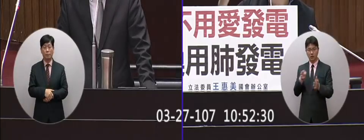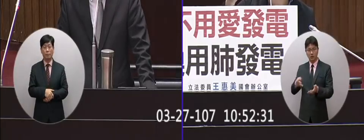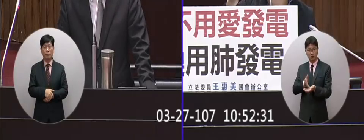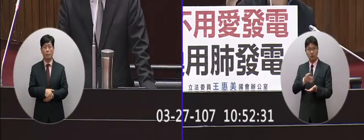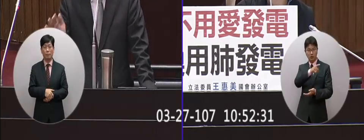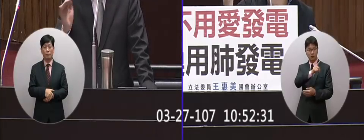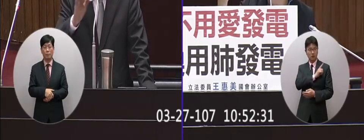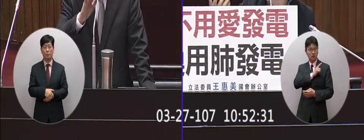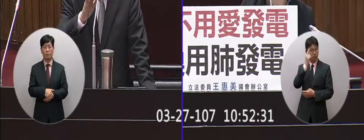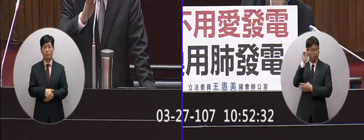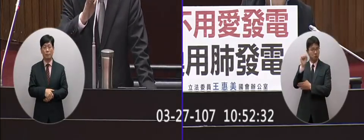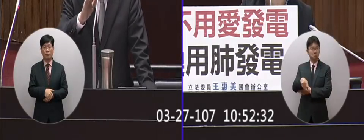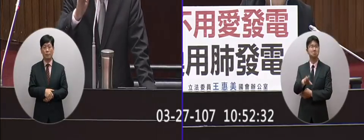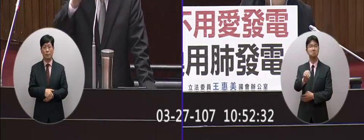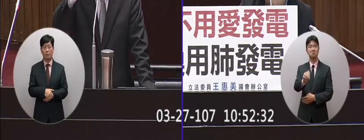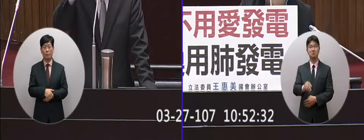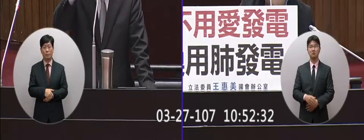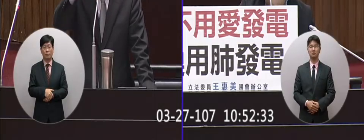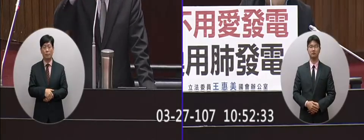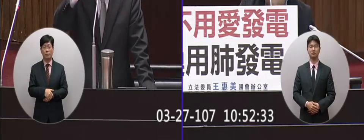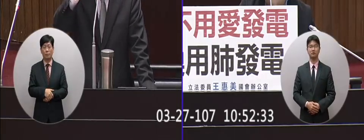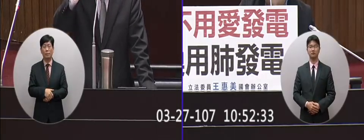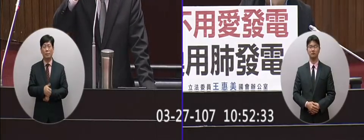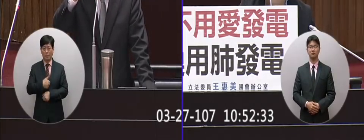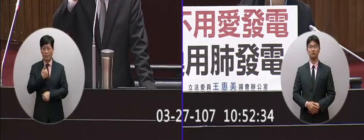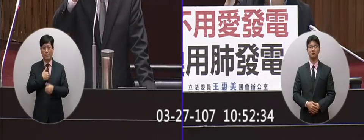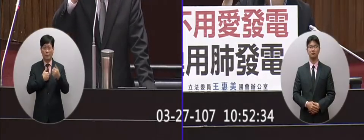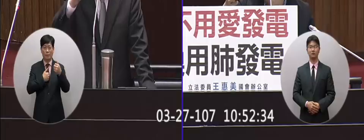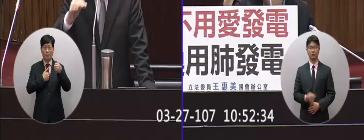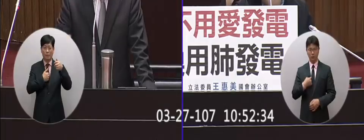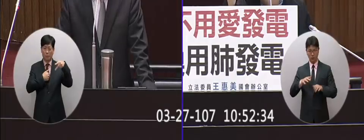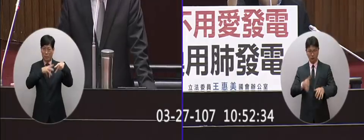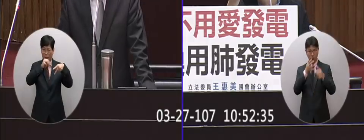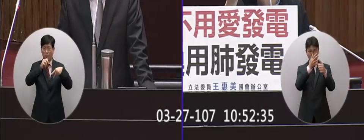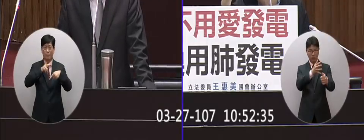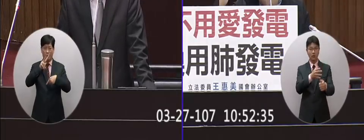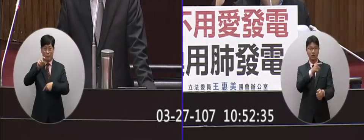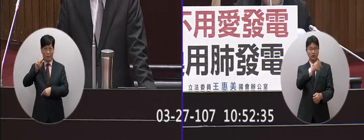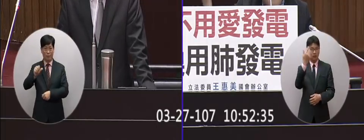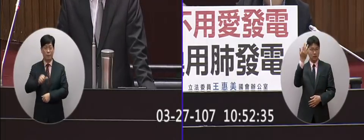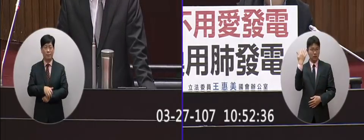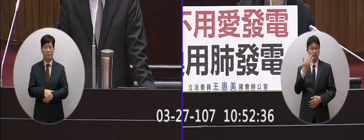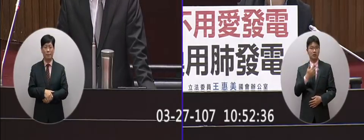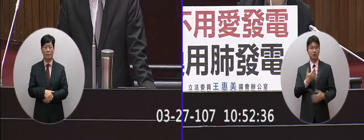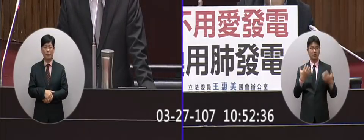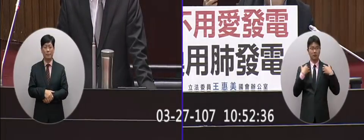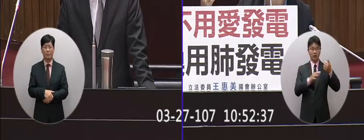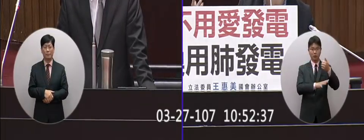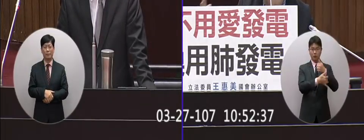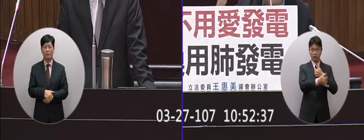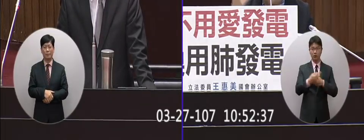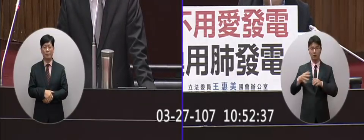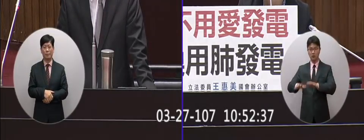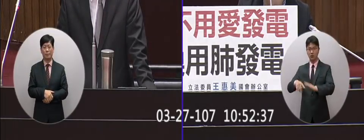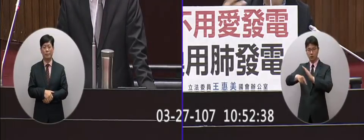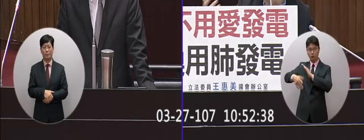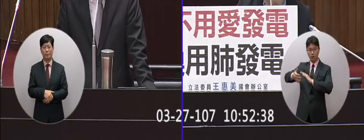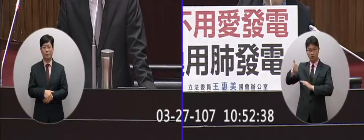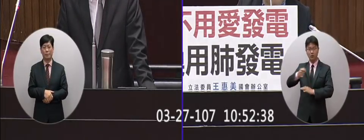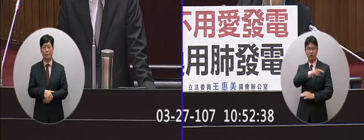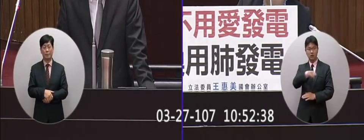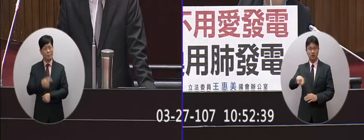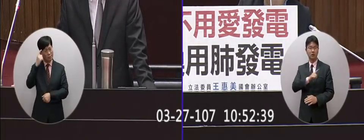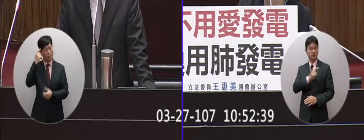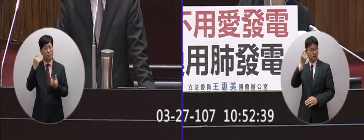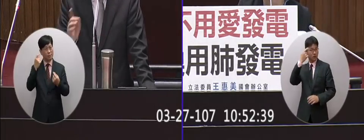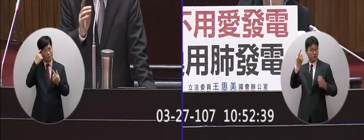席拜托我们院长， 那个其实 PM2.5 我要问你说你当干事长跟你现在当院长的这个理念到底有